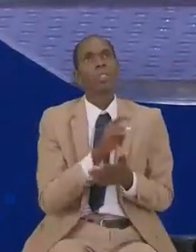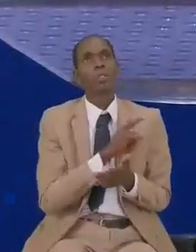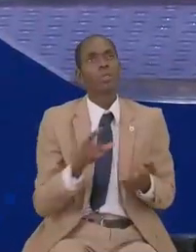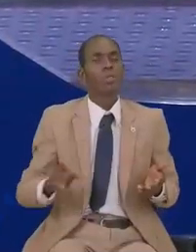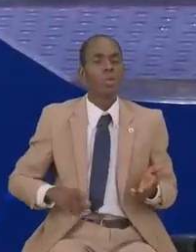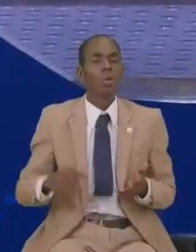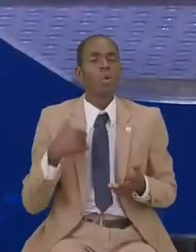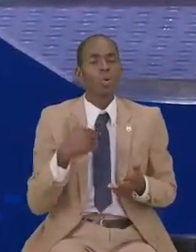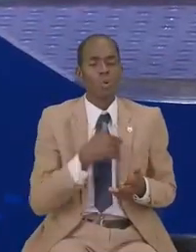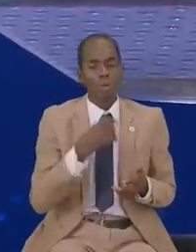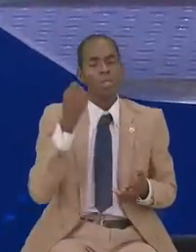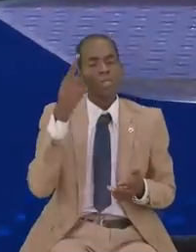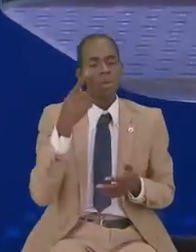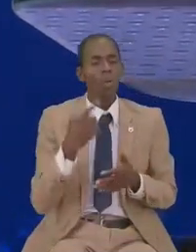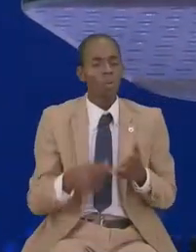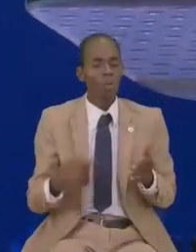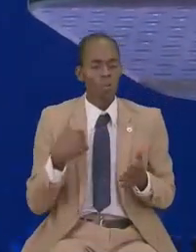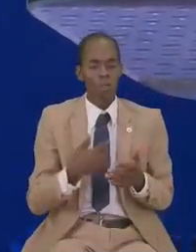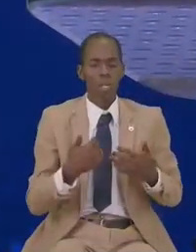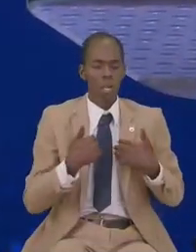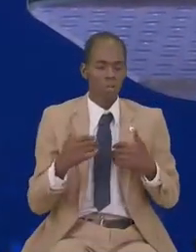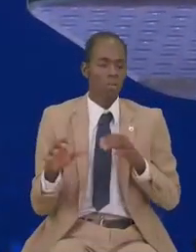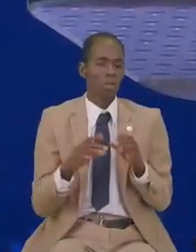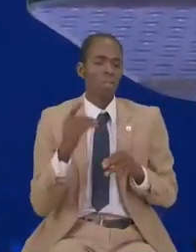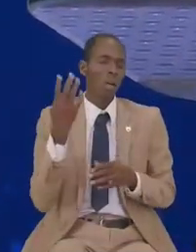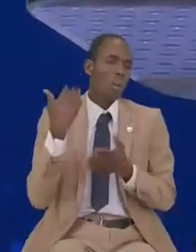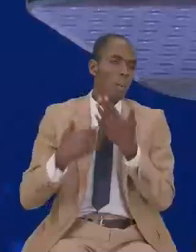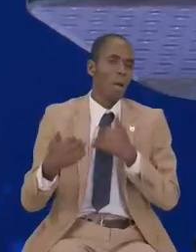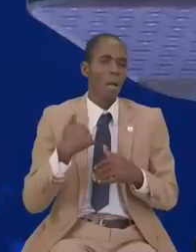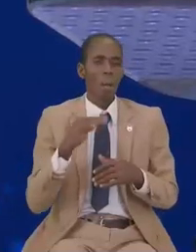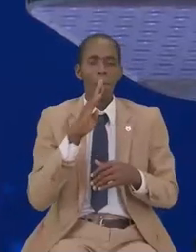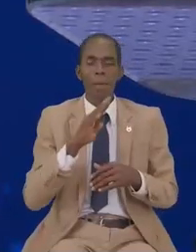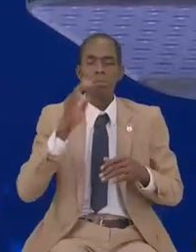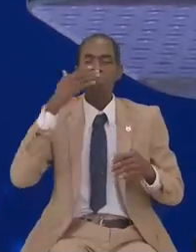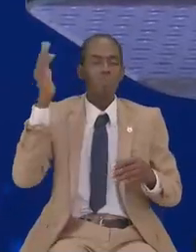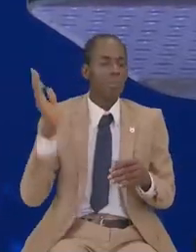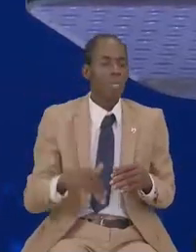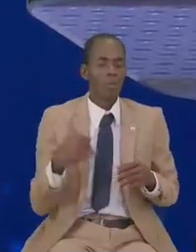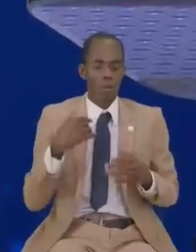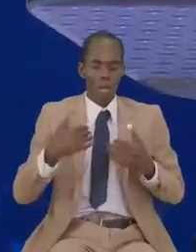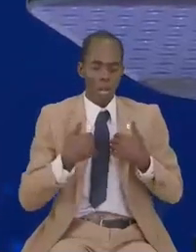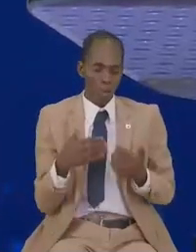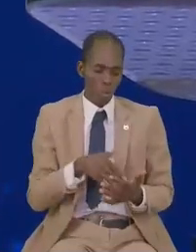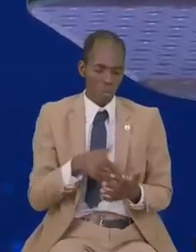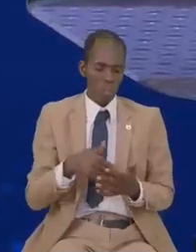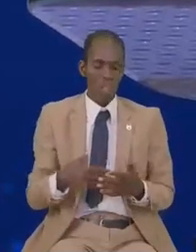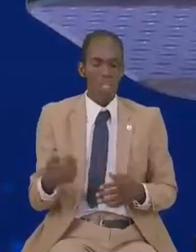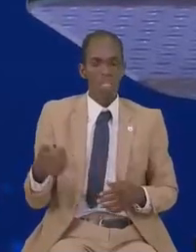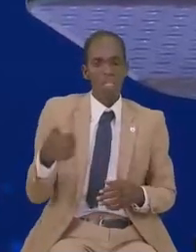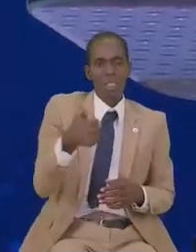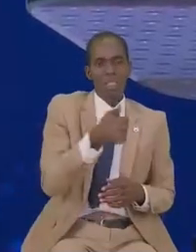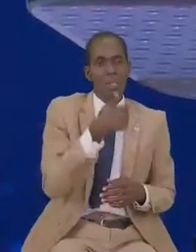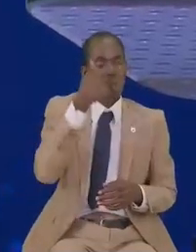nous comprenons ce que nous avons fait. Le passé est terrible. Nous nous sommes affaiblis. Nous nous sommes détruits. Parce